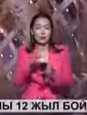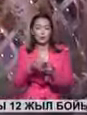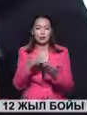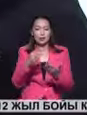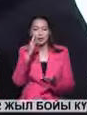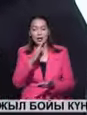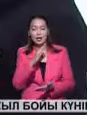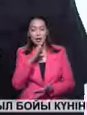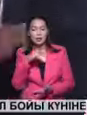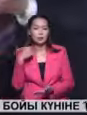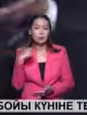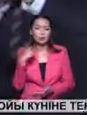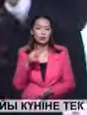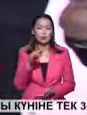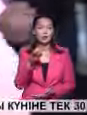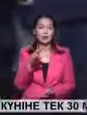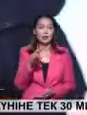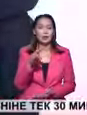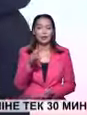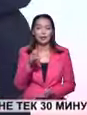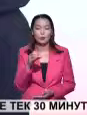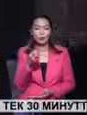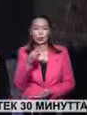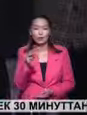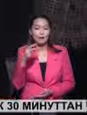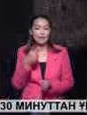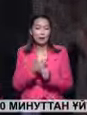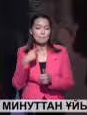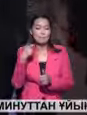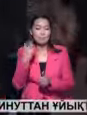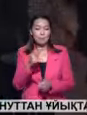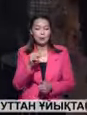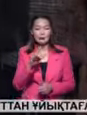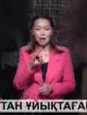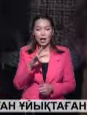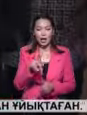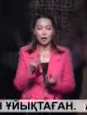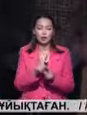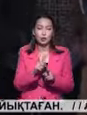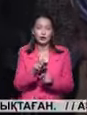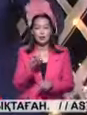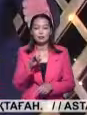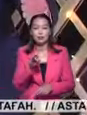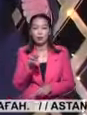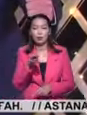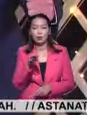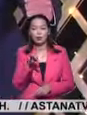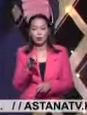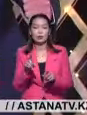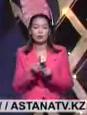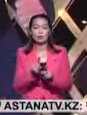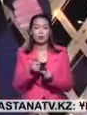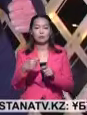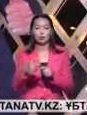Қазақстан президенті Джон Томсон, Lexus Europe вице-президенті Паскаль Руш және Астана Моторс компаниясының негізін қалаушы